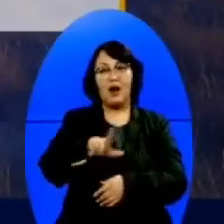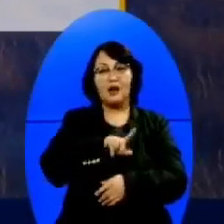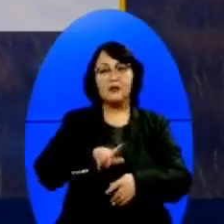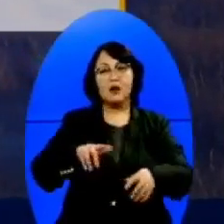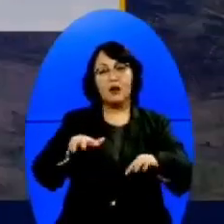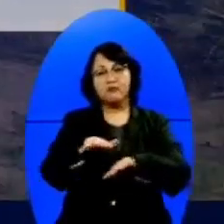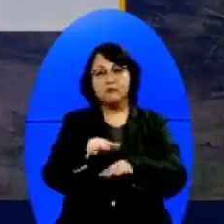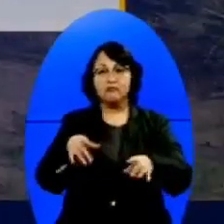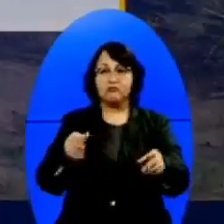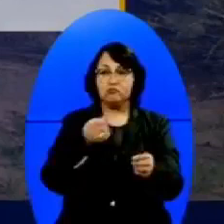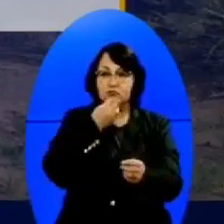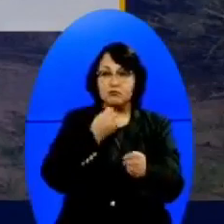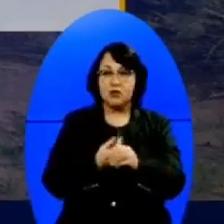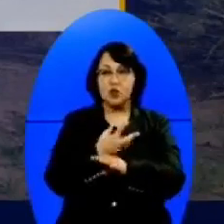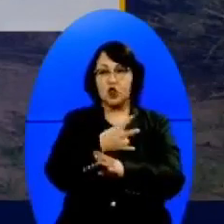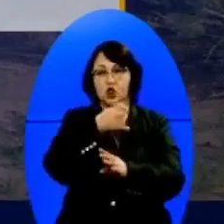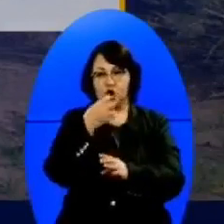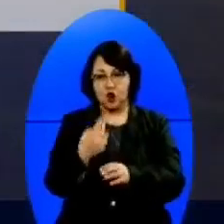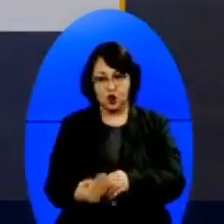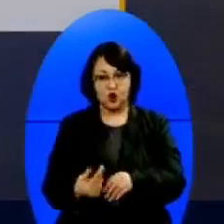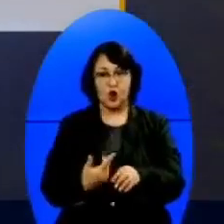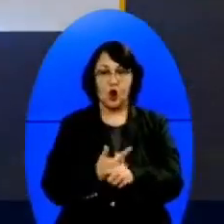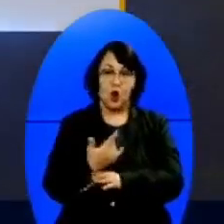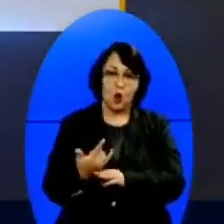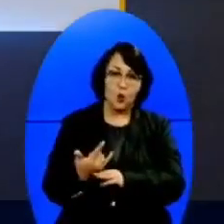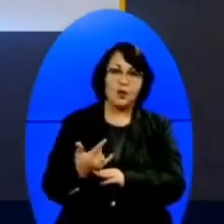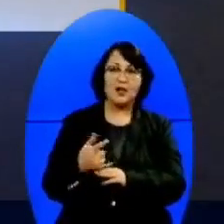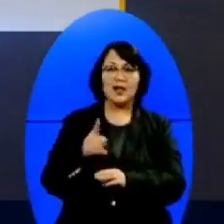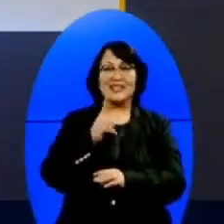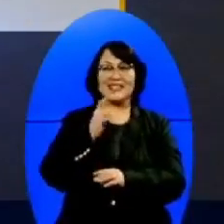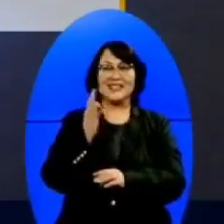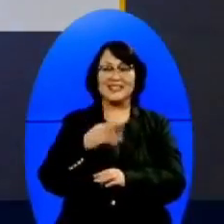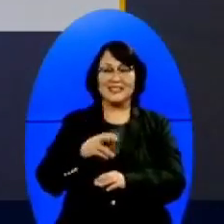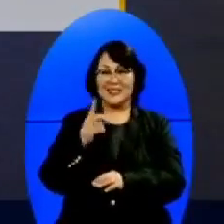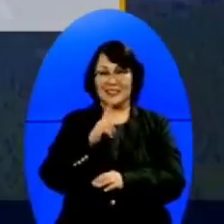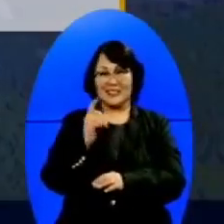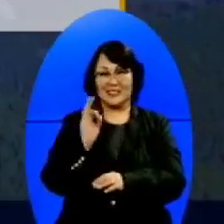Баянбүрд Заган ойг улсын тусгай хамгаалтад авч тал хээрийн